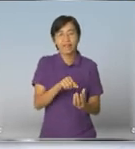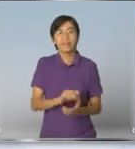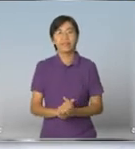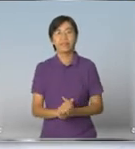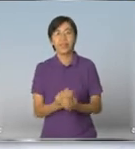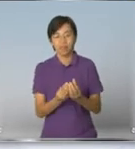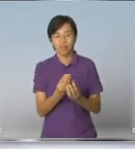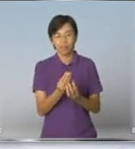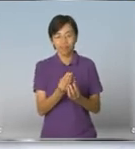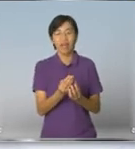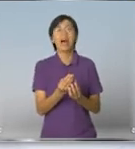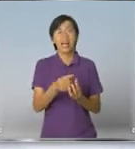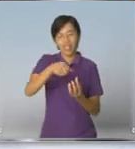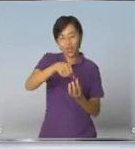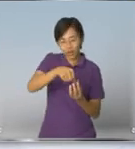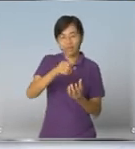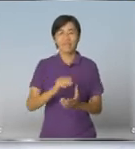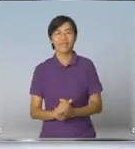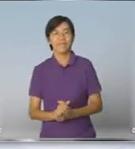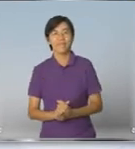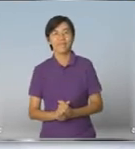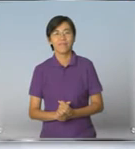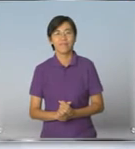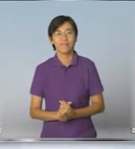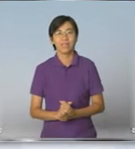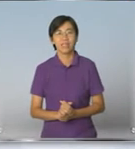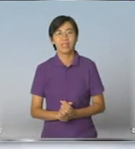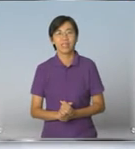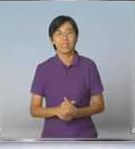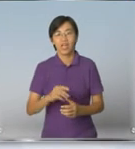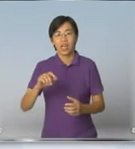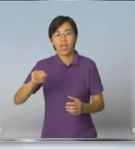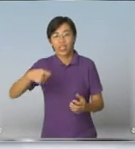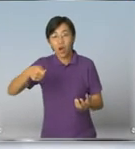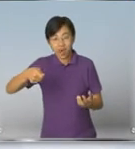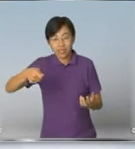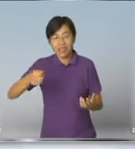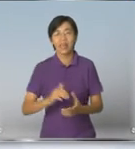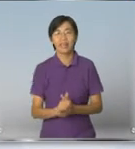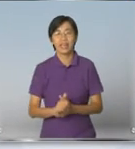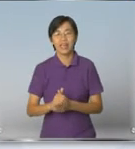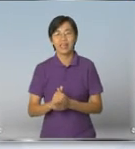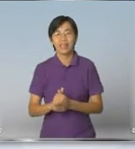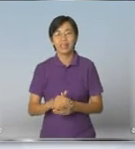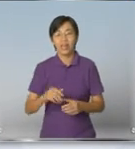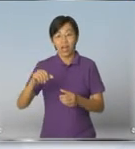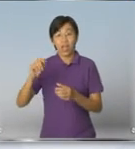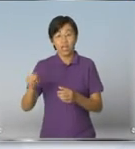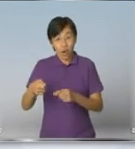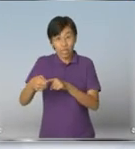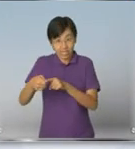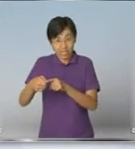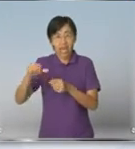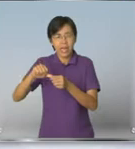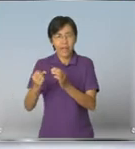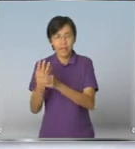นื่องจากว่าจะอาจจะเด้งได้ประมาณนี้แล้วก็ช้อนติดน้ำมันนะคะพี่โก้ตักช่อม่วงขึ้นม